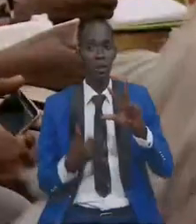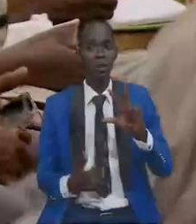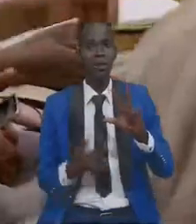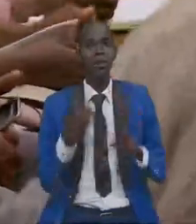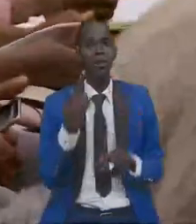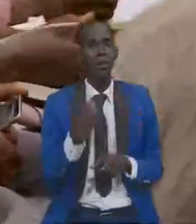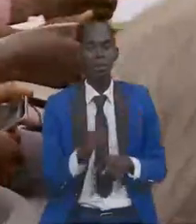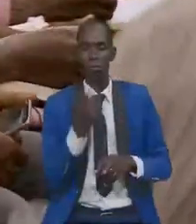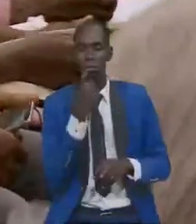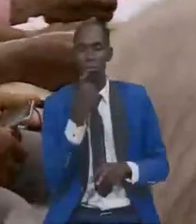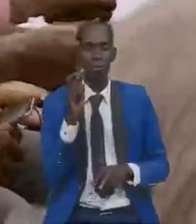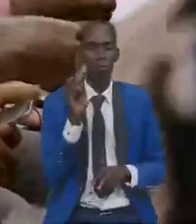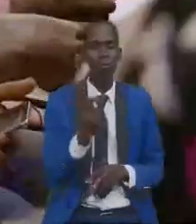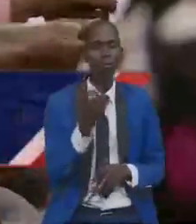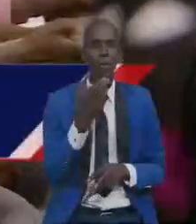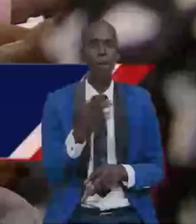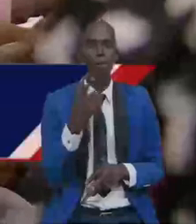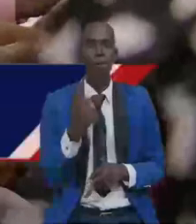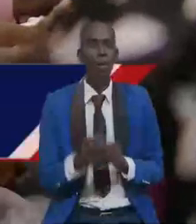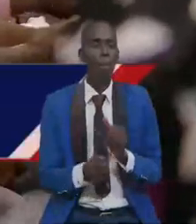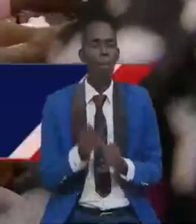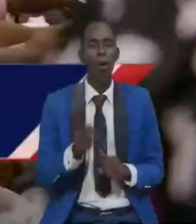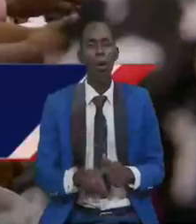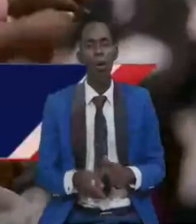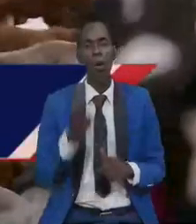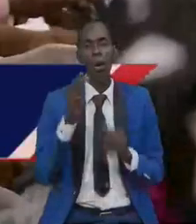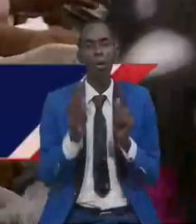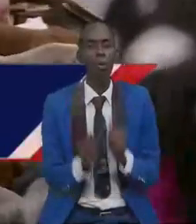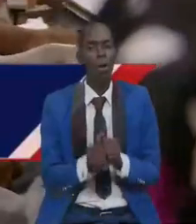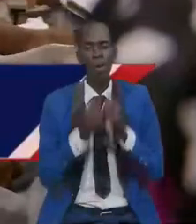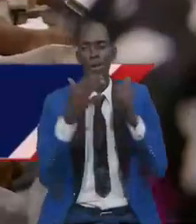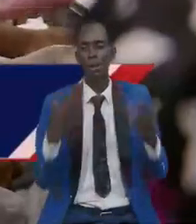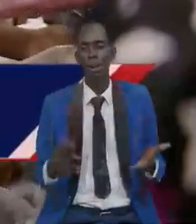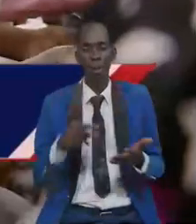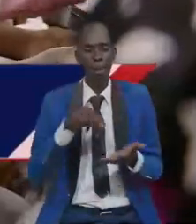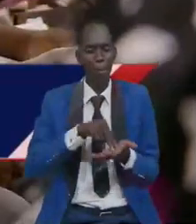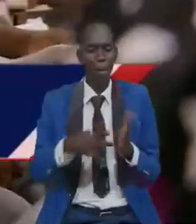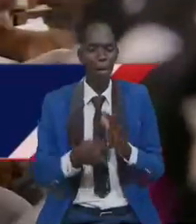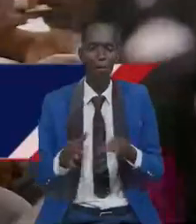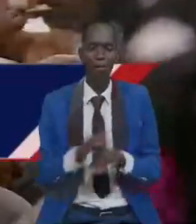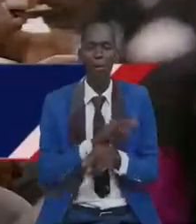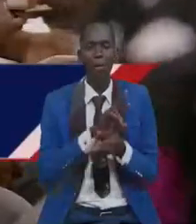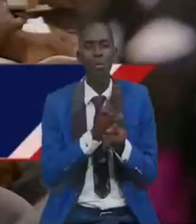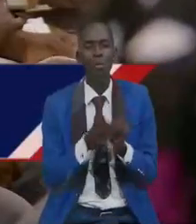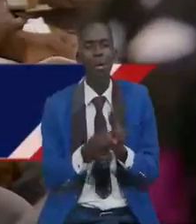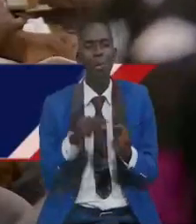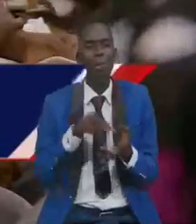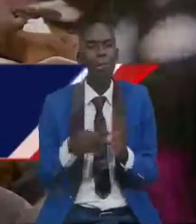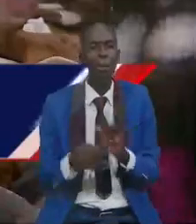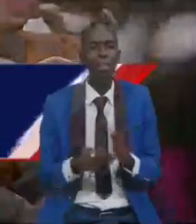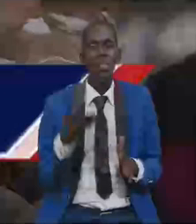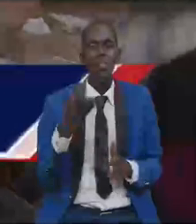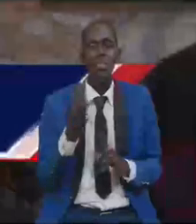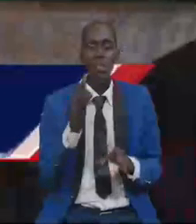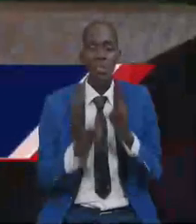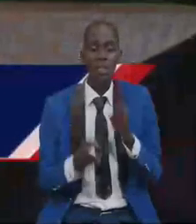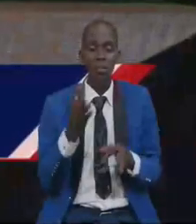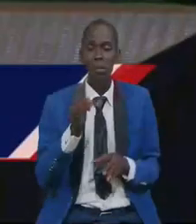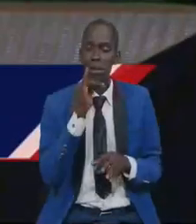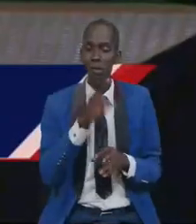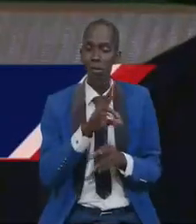du Très-Haut sans la pénitence significative ». C'est-à-dire quoi? S'il n'y a pas